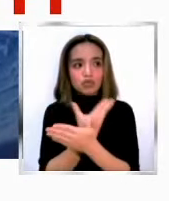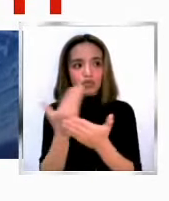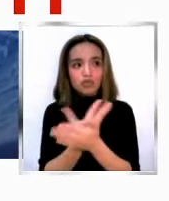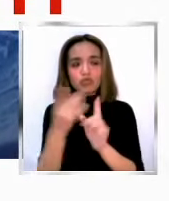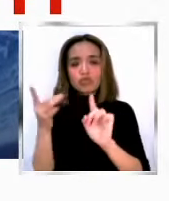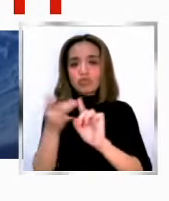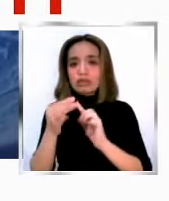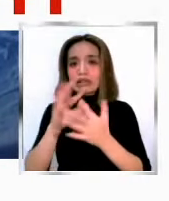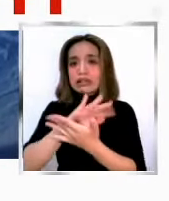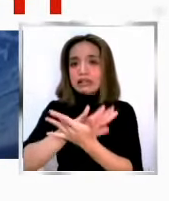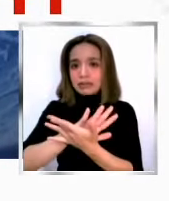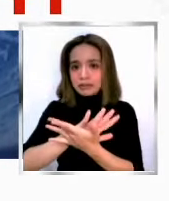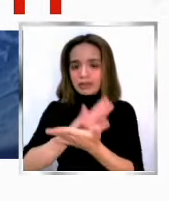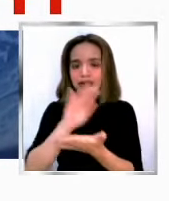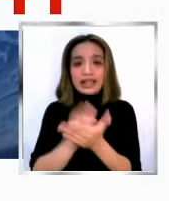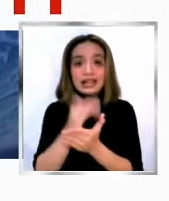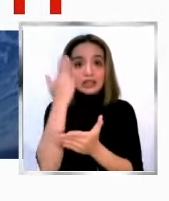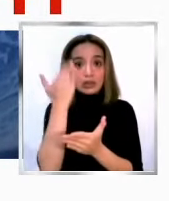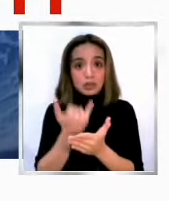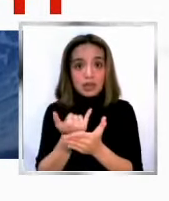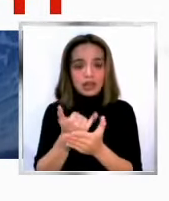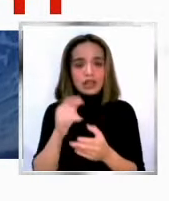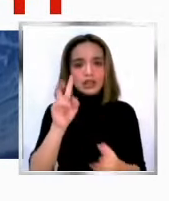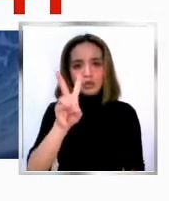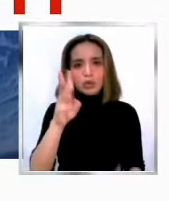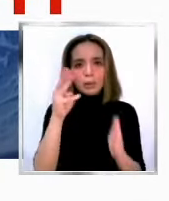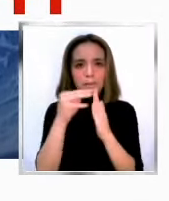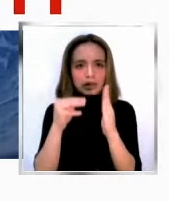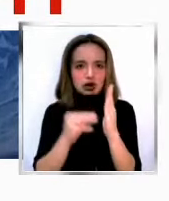COVID-19, kaya umabot na sa